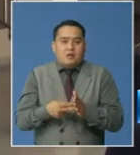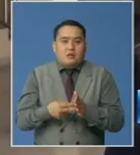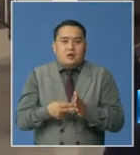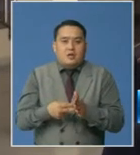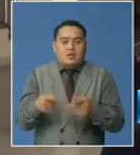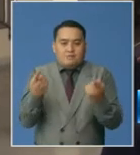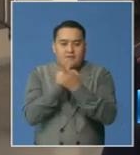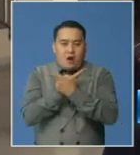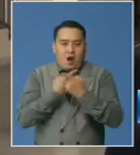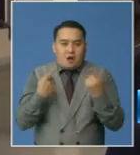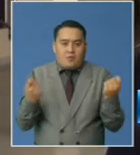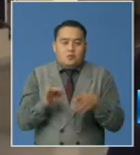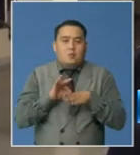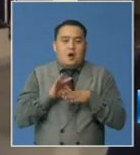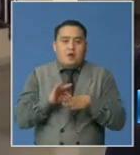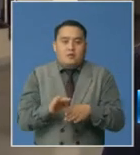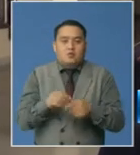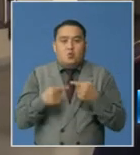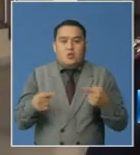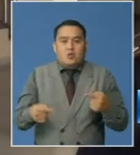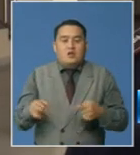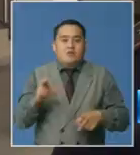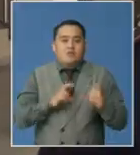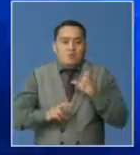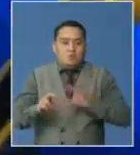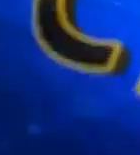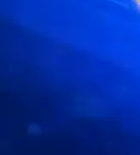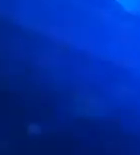года информационные лекции проведем и в других вузах города.